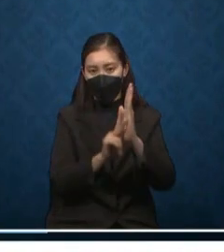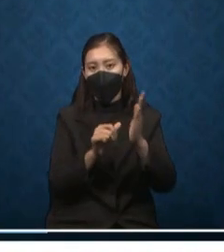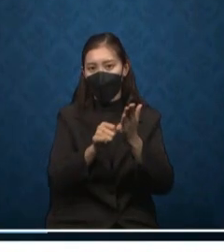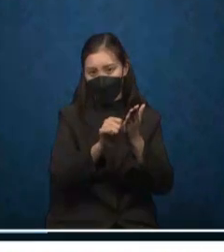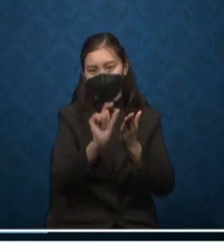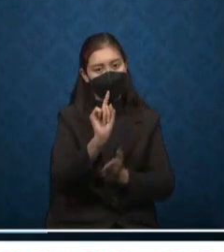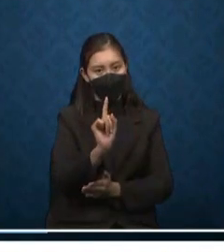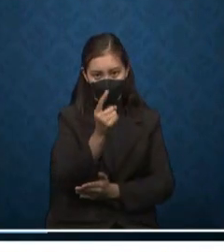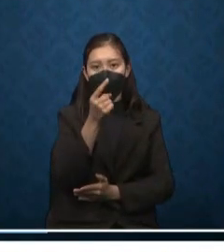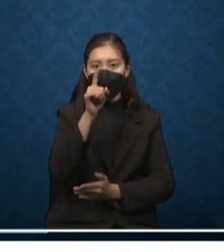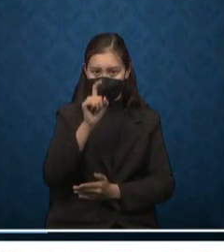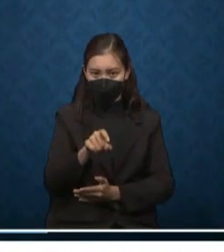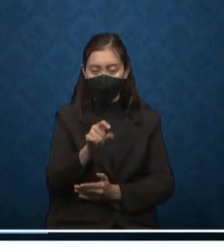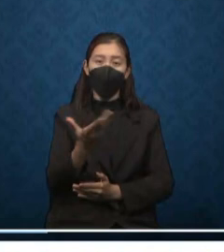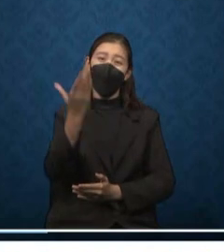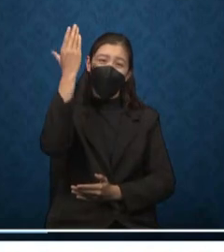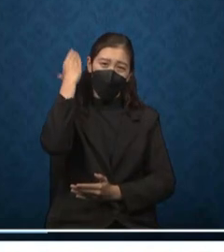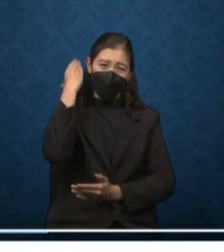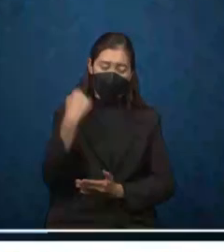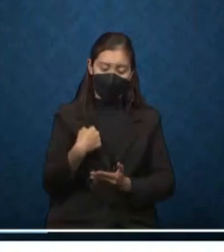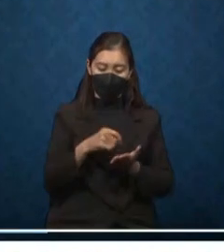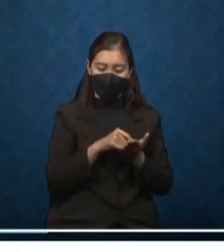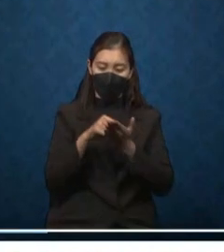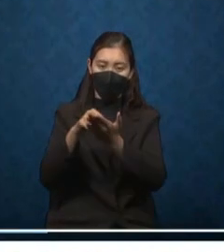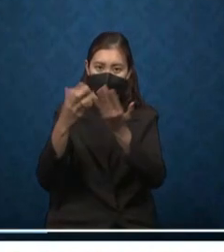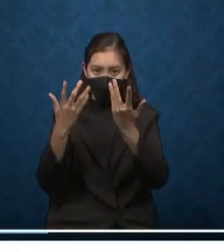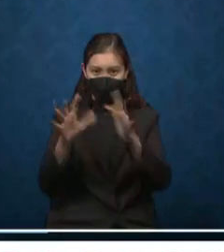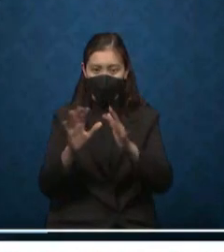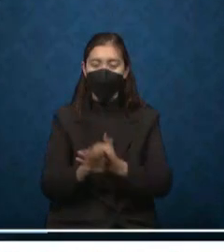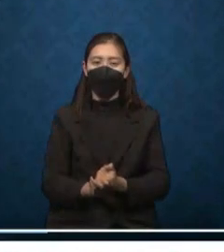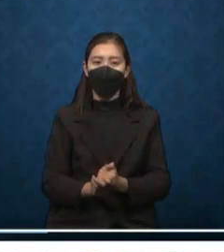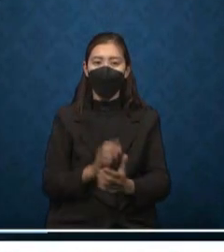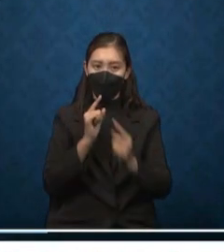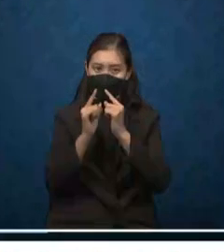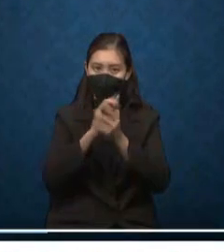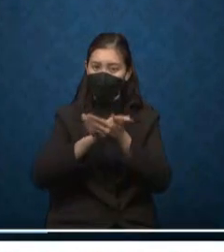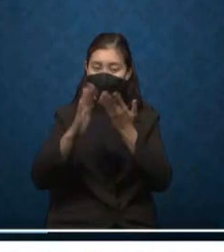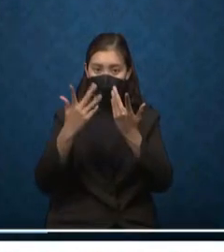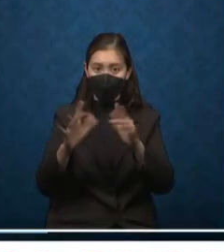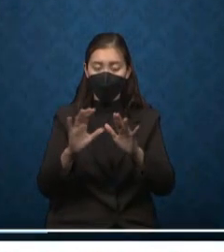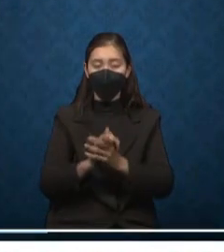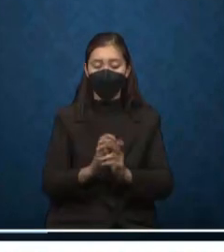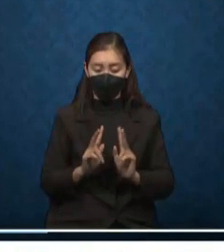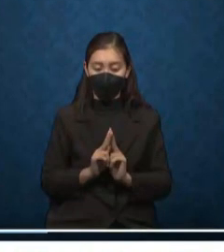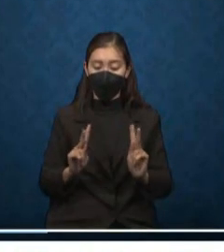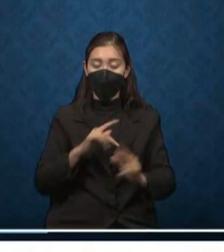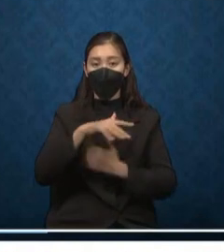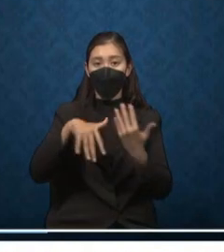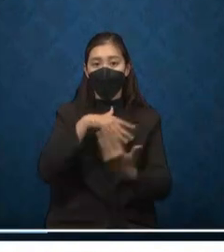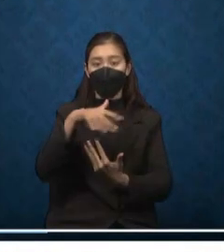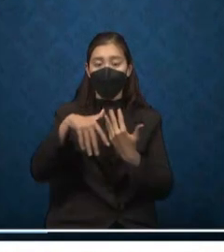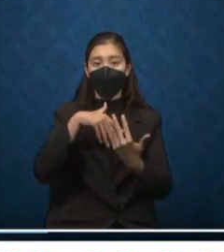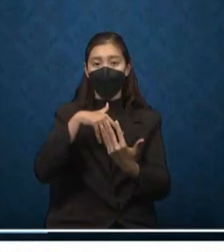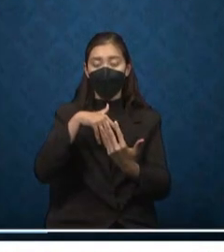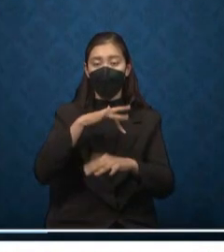ายงานในที่ประชุมแห่งนี้มาครั้งหนึ่งก็คือว่าคณะกรรมการทรัพยากรธรรมชาติสิ่งแวดล้อมไปตรวจพบว่าการที่ถ้